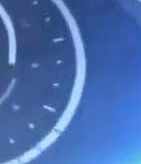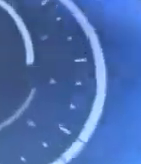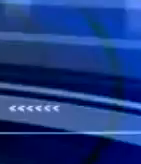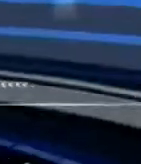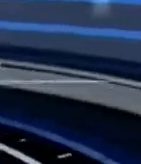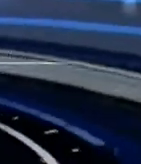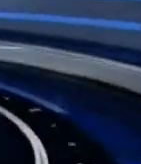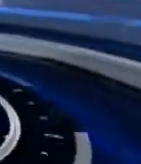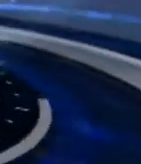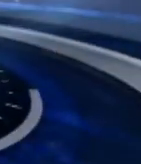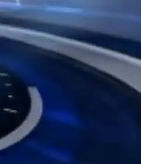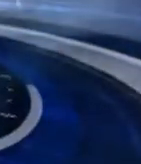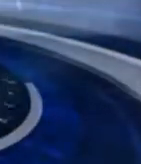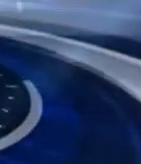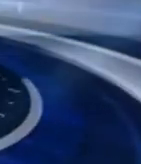Музика